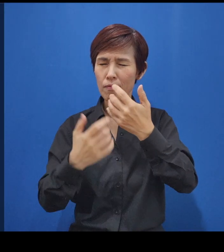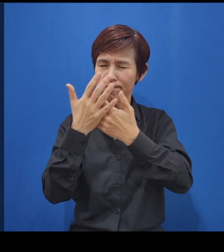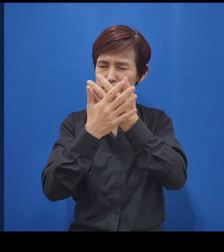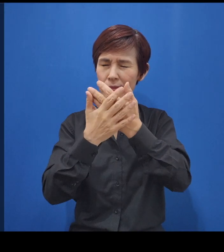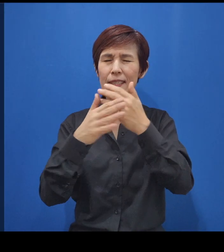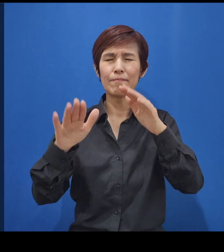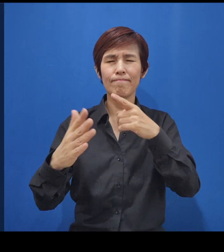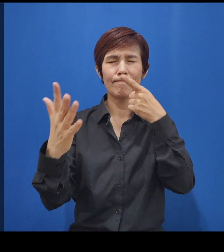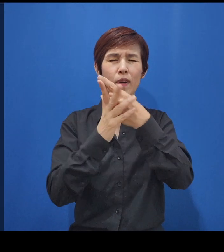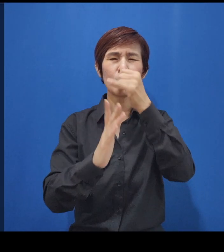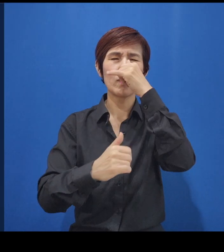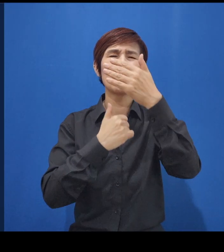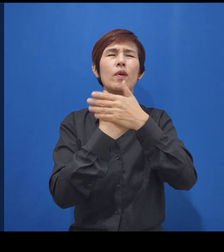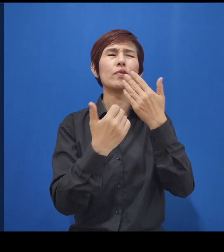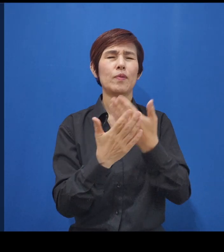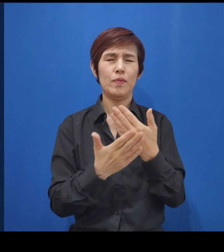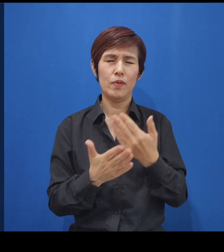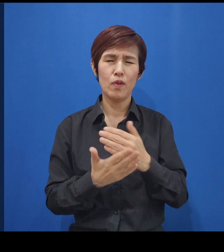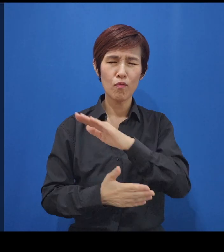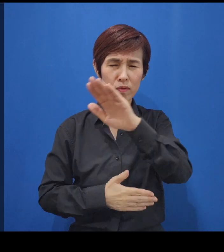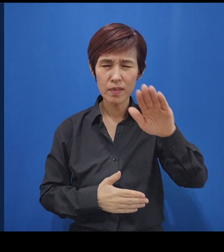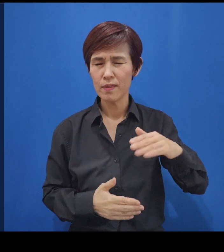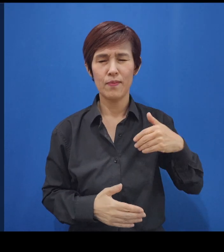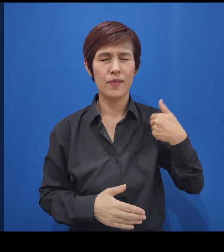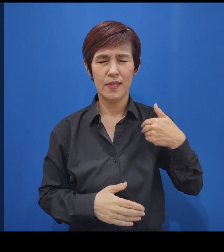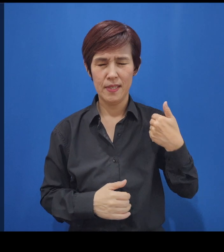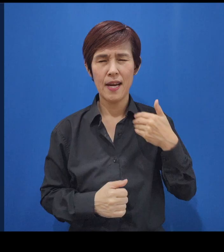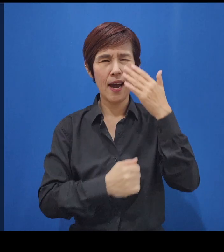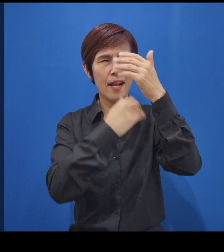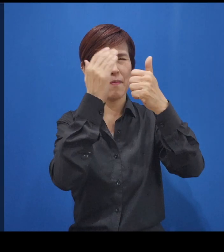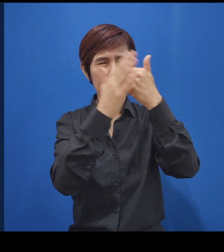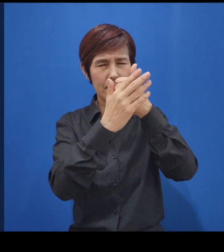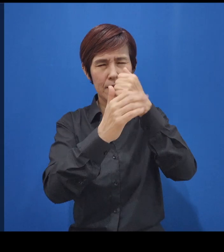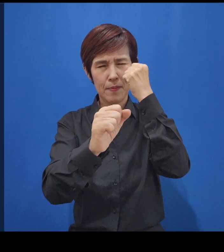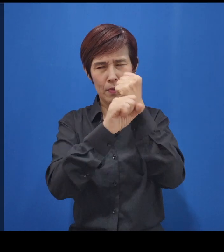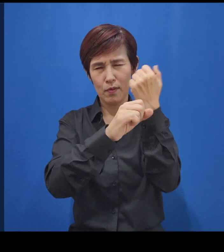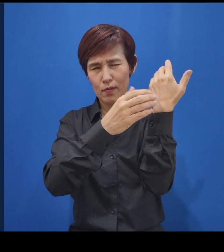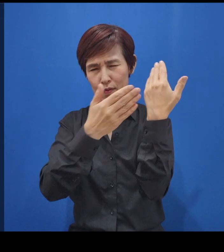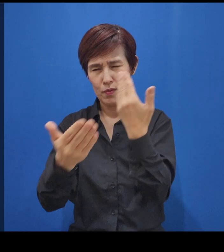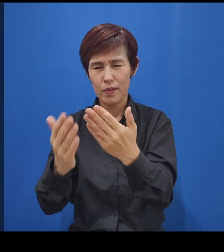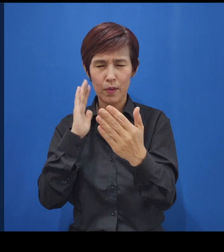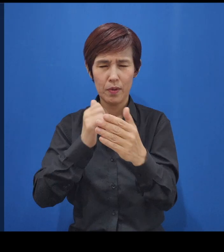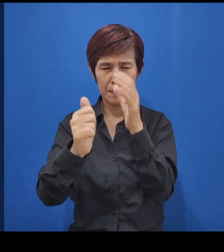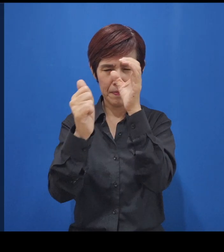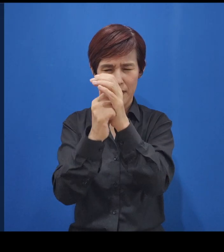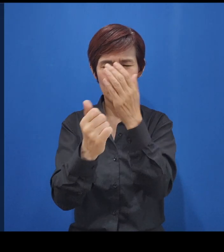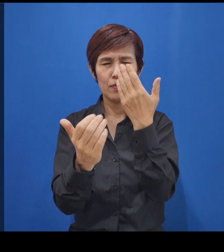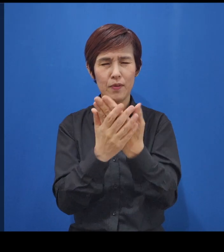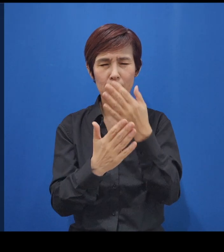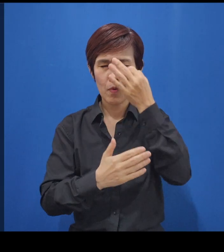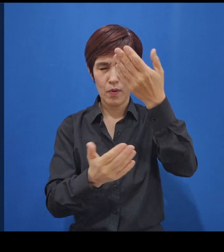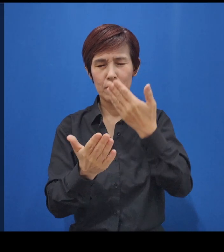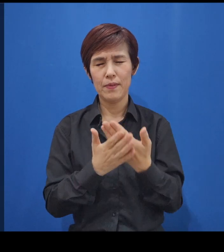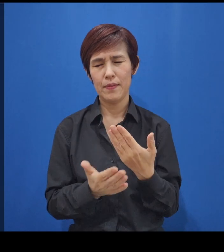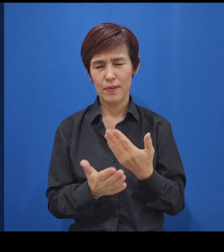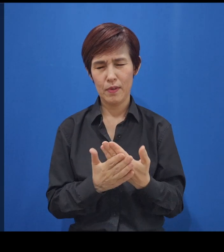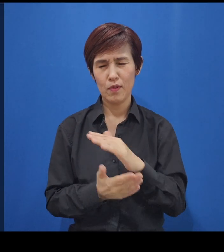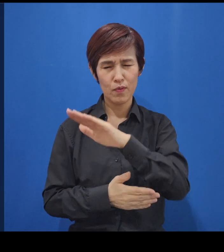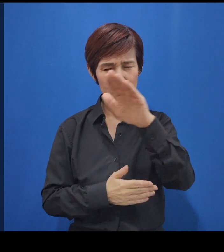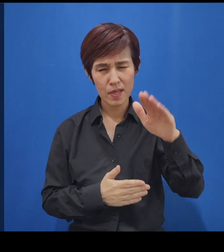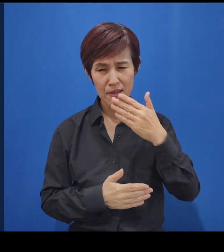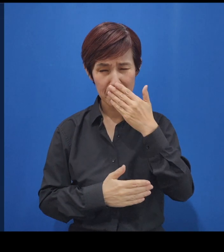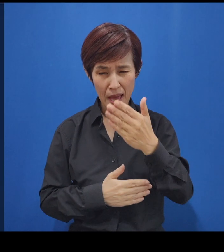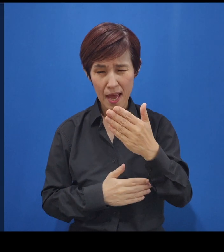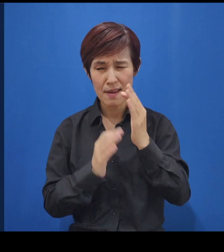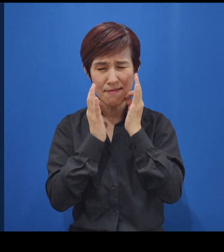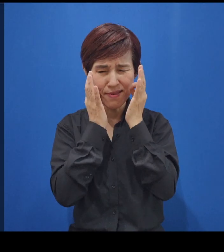수 있게 하여 주시옵소서. 하나님, 우리는 알지 못합니다. 하나님이 세우셔서 하나님이 우리 가운데 보여주시옵소서. 우리는